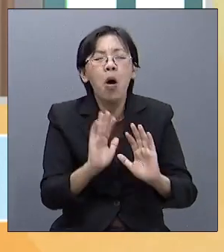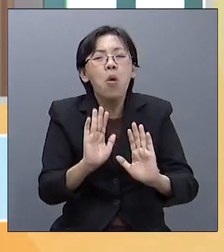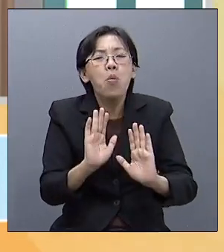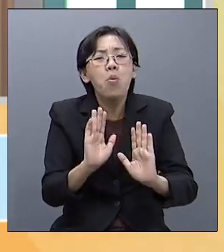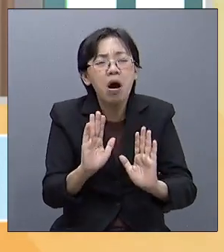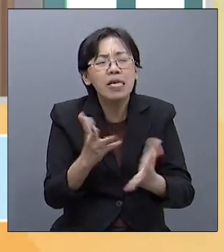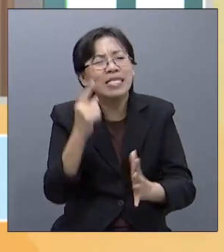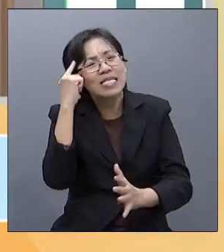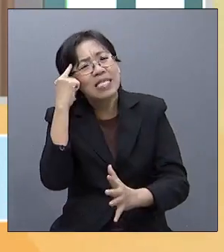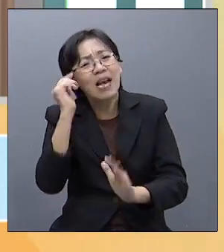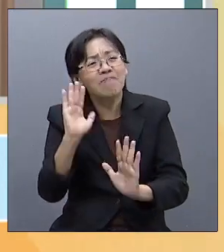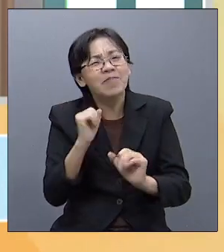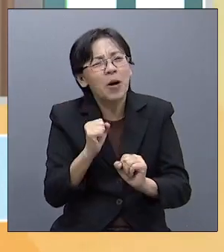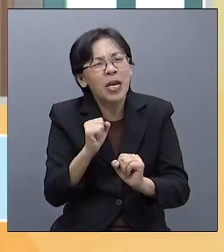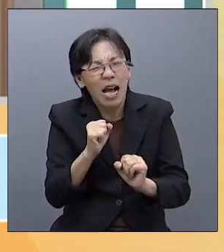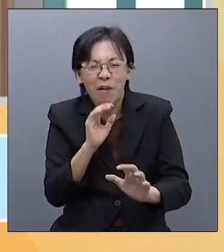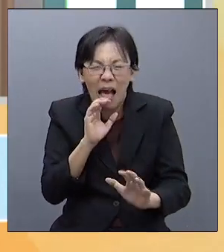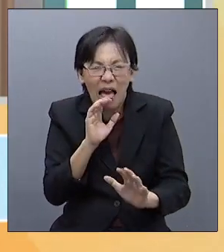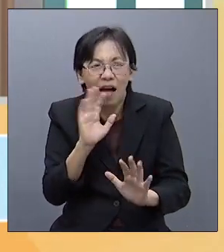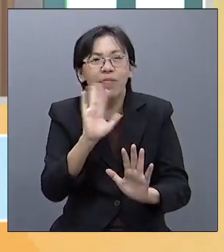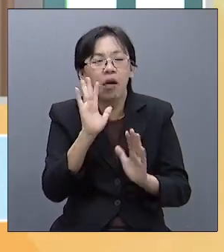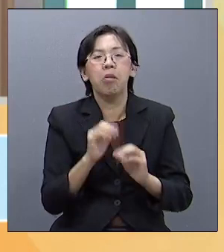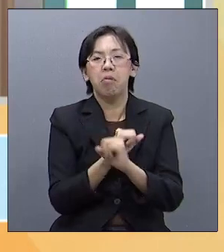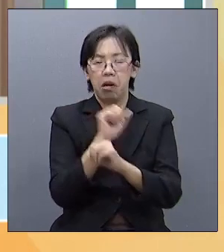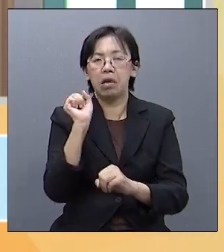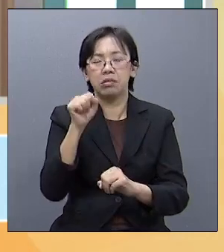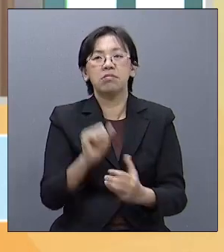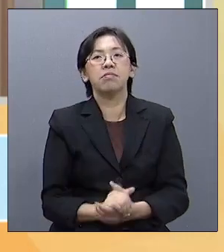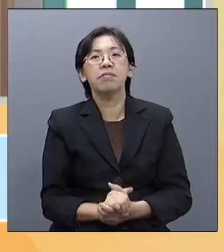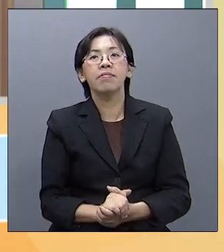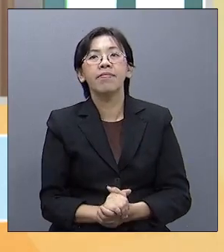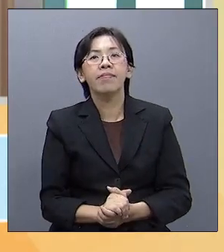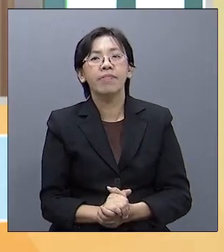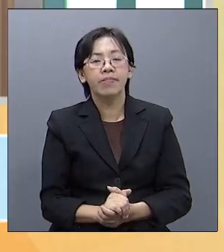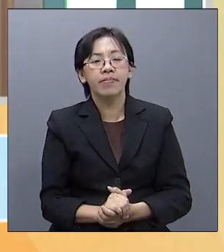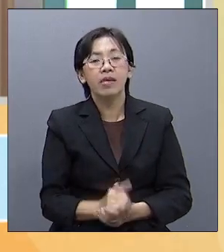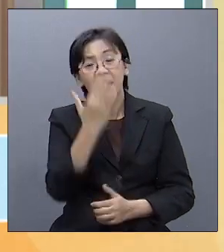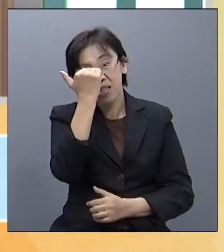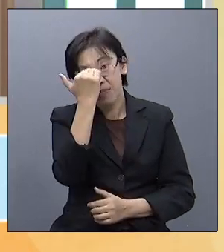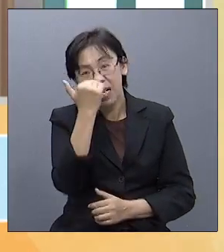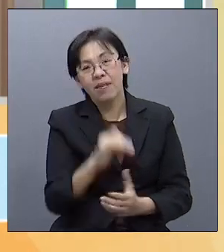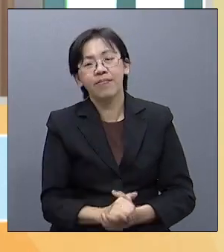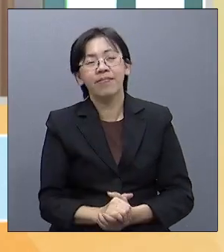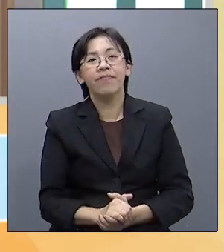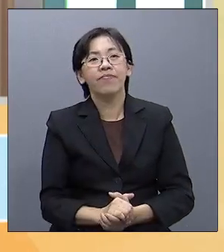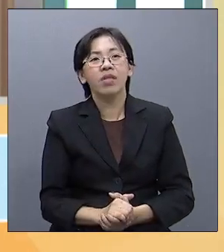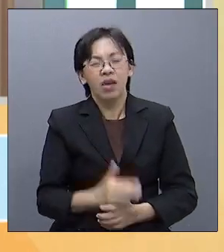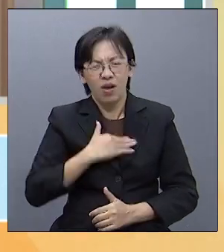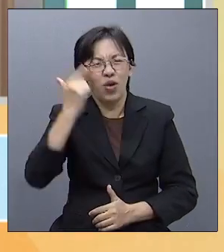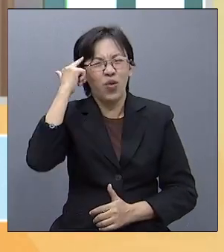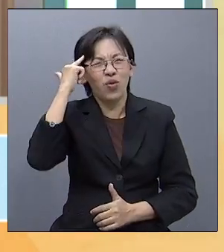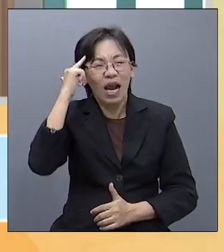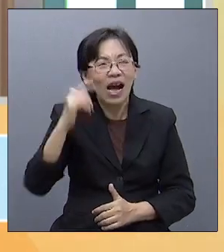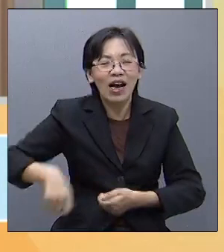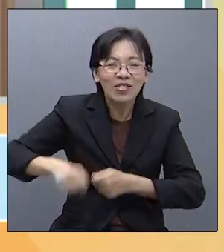าเลี่ยงได้เลี่ยงอย่างนี้ใช่ไหมครับหมอต้นครับ ใช่ครับ ค่ะ ถ้าเล ค ี่ ร ย ัง ได้เลี่ยงเพราะว่าบางทีนะครับเข้าใจฮะว่ามันจะต้